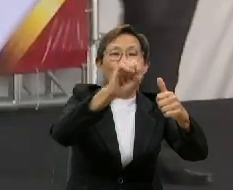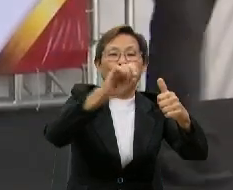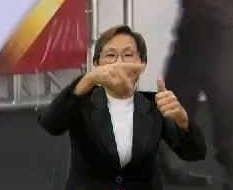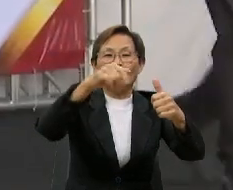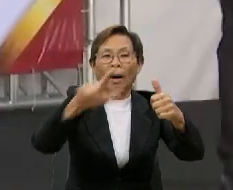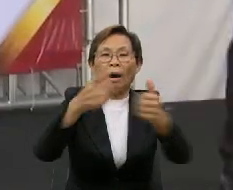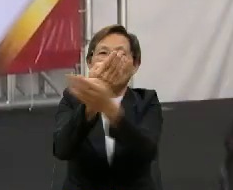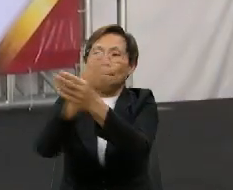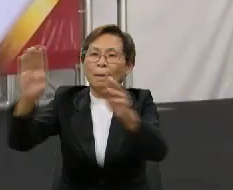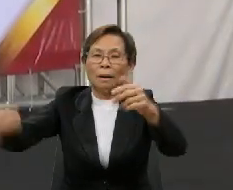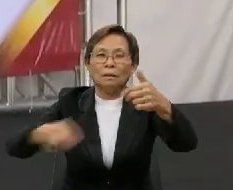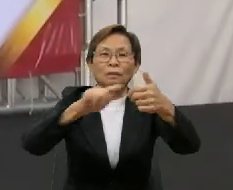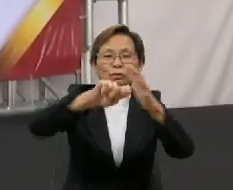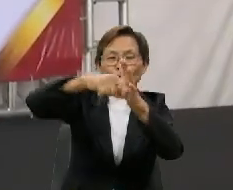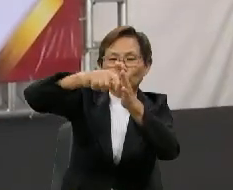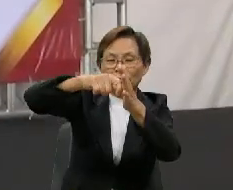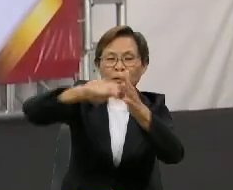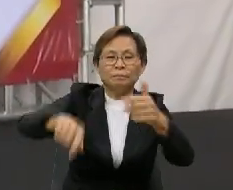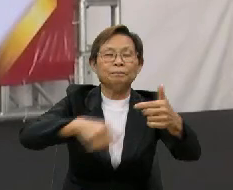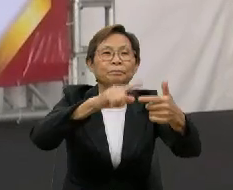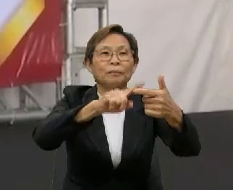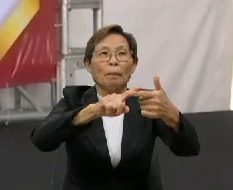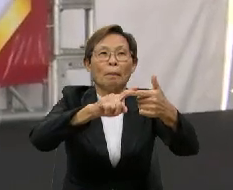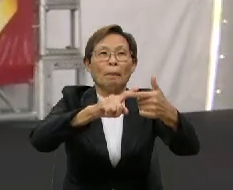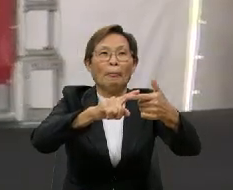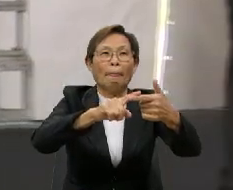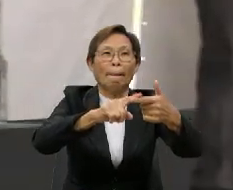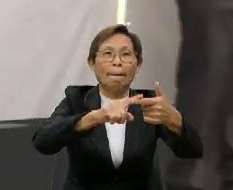Parti Bebas Kunci.